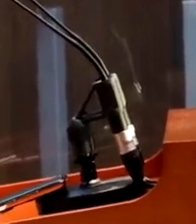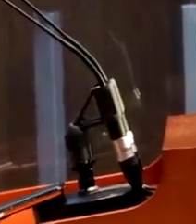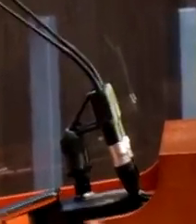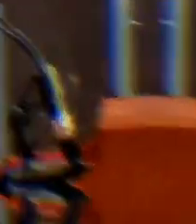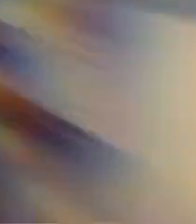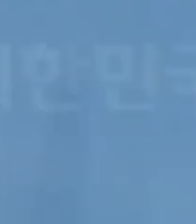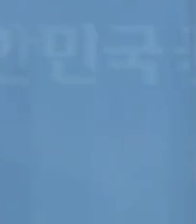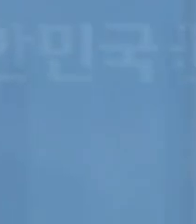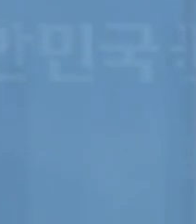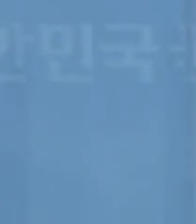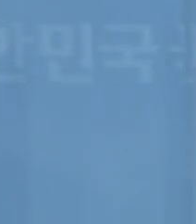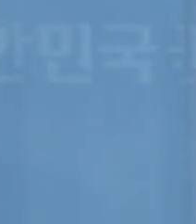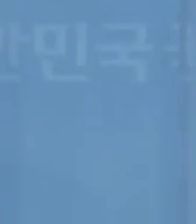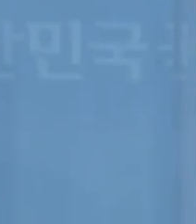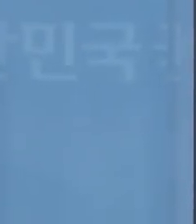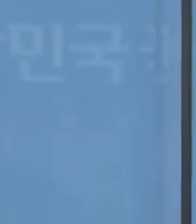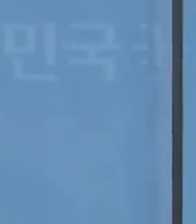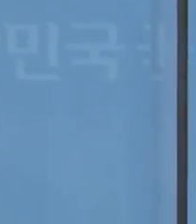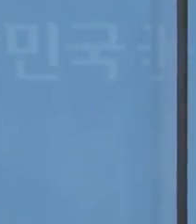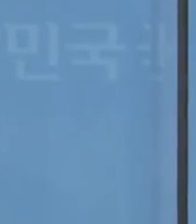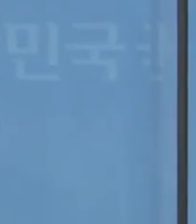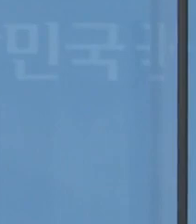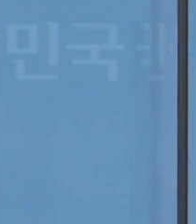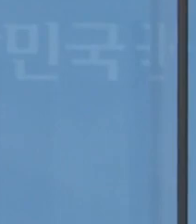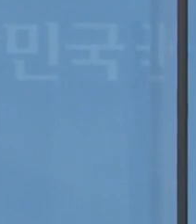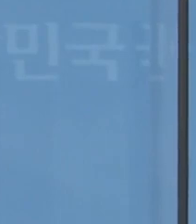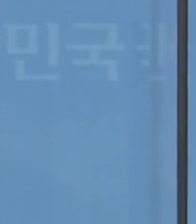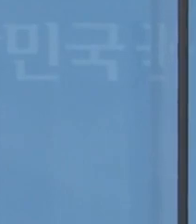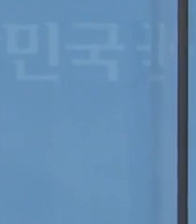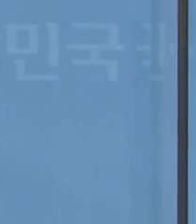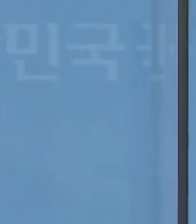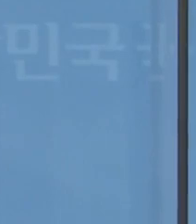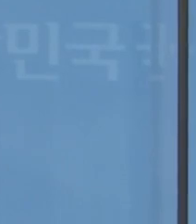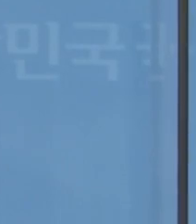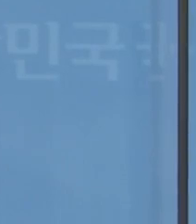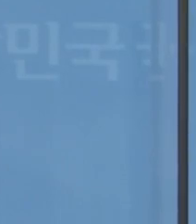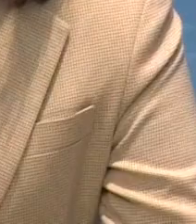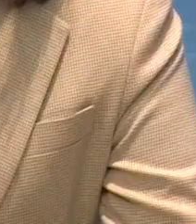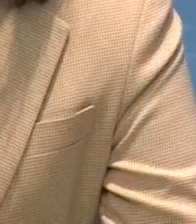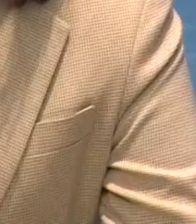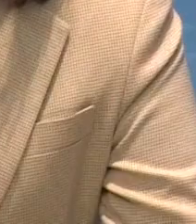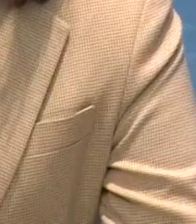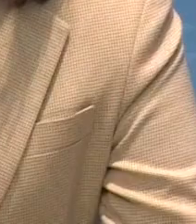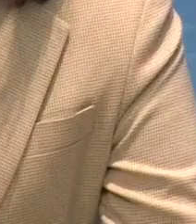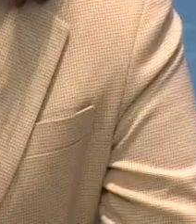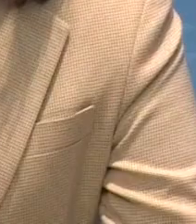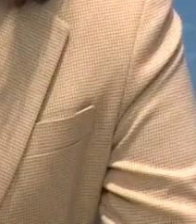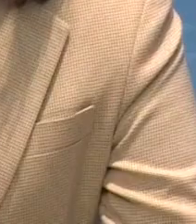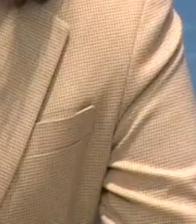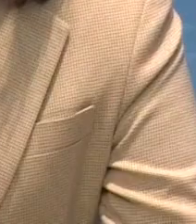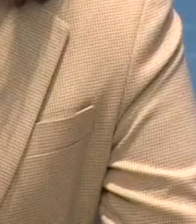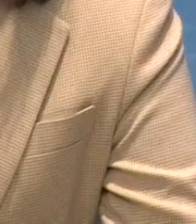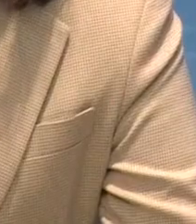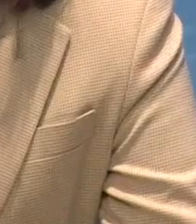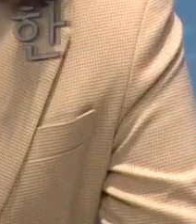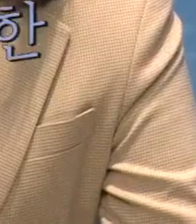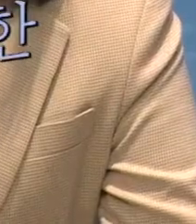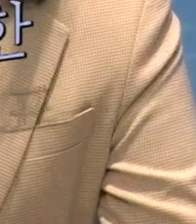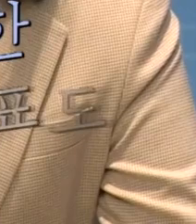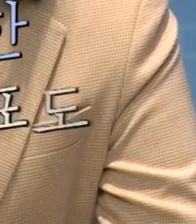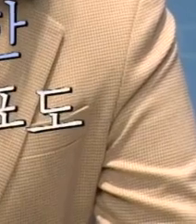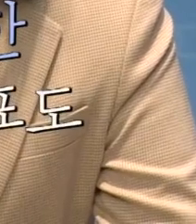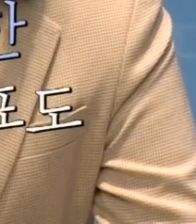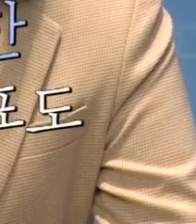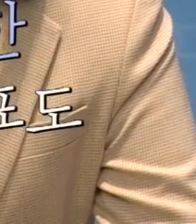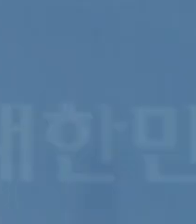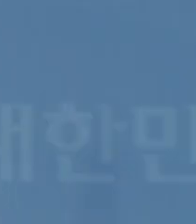오겠습니다 이재명 당 대표께서 지난 8개월간 보여준 모습은 국민을 위한 정당의 대표도 방원을 위한